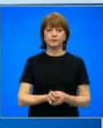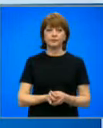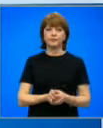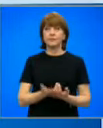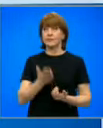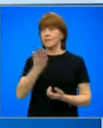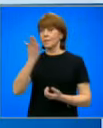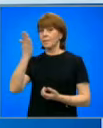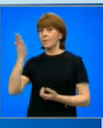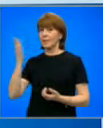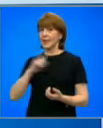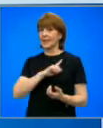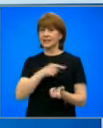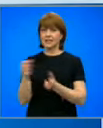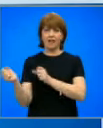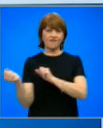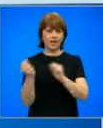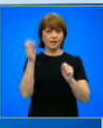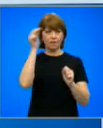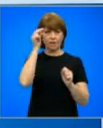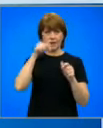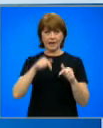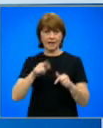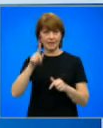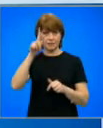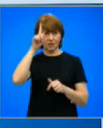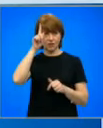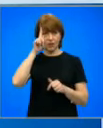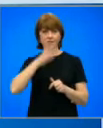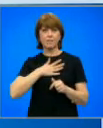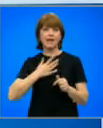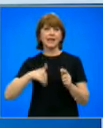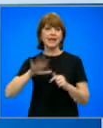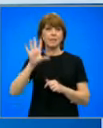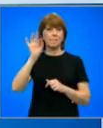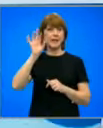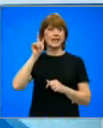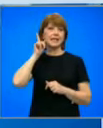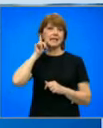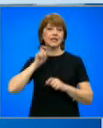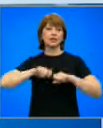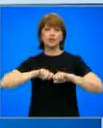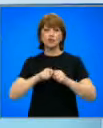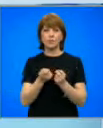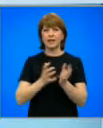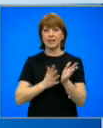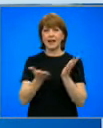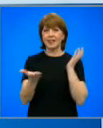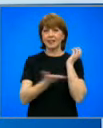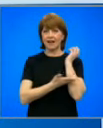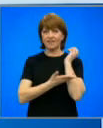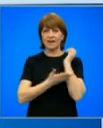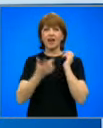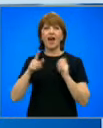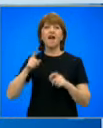За времето сега силен вятър в страната днес. Само в София има над 50 сигнала за счупени клони и дървета. Най-много те са от районите